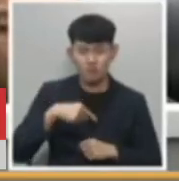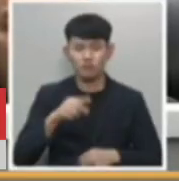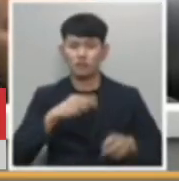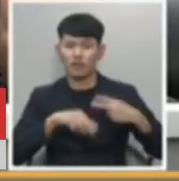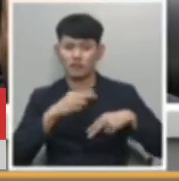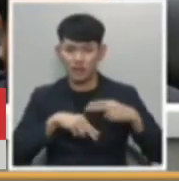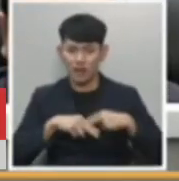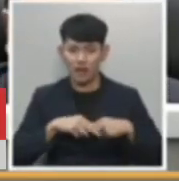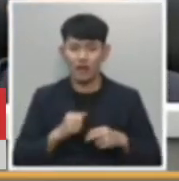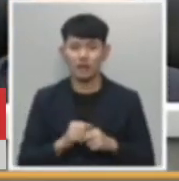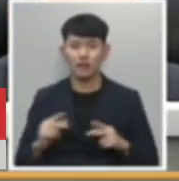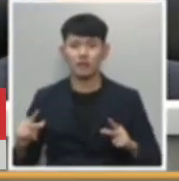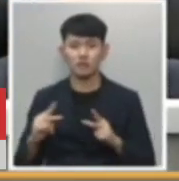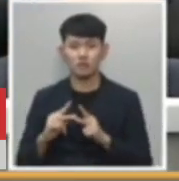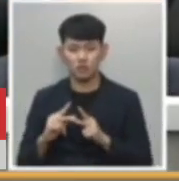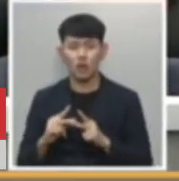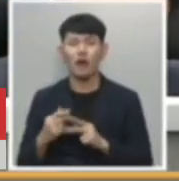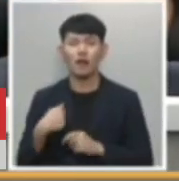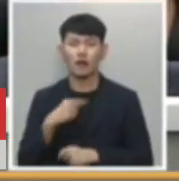นพัฒนาชาติ